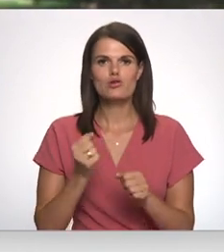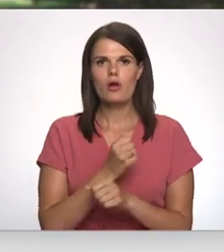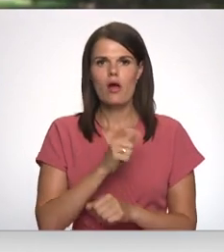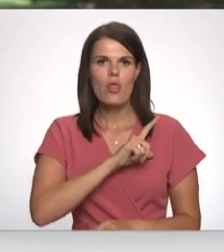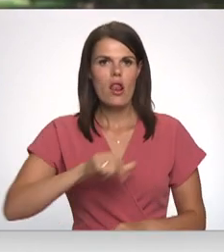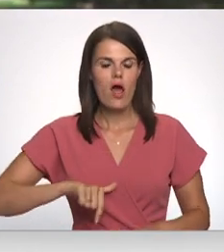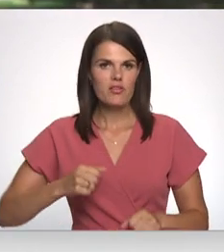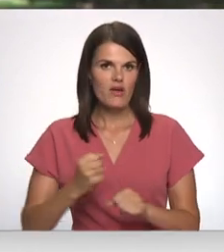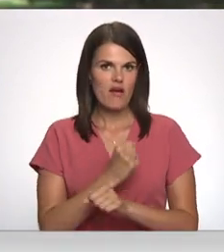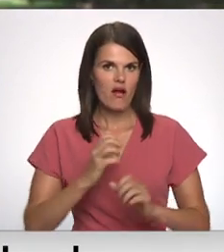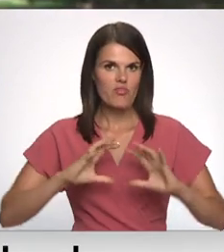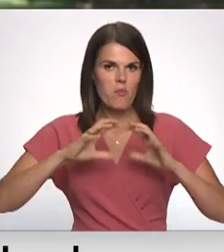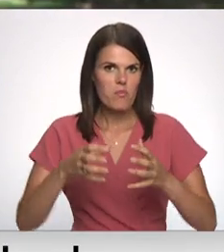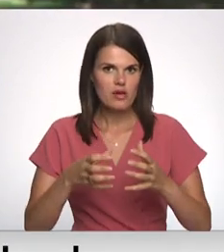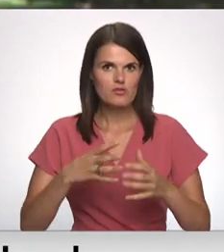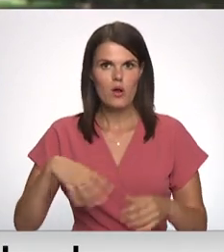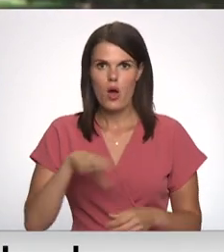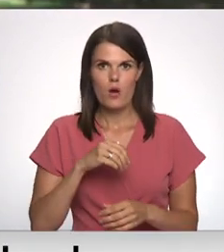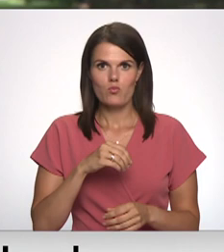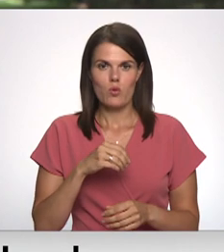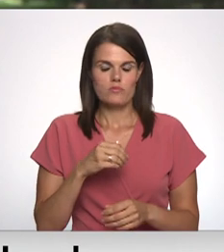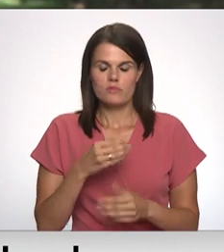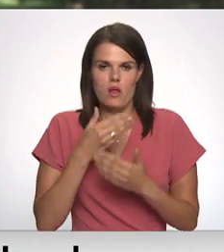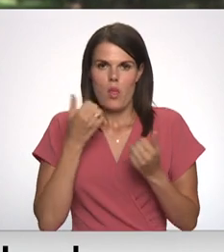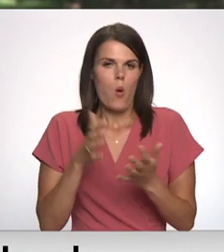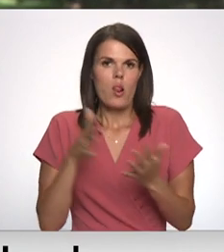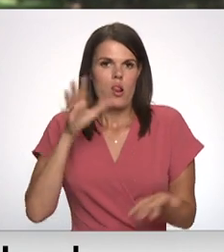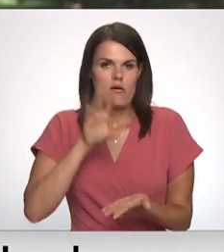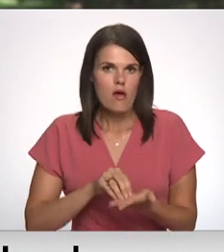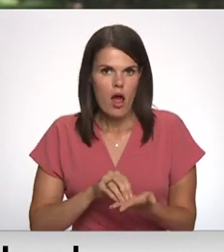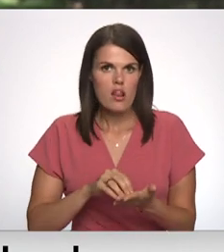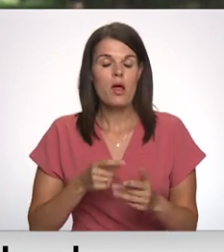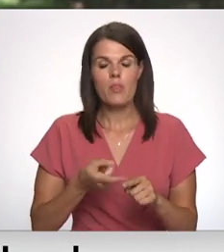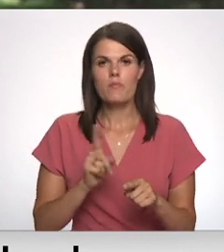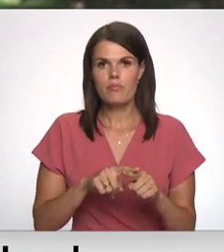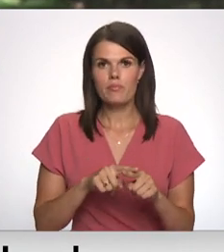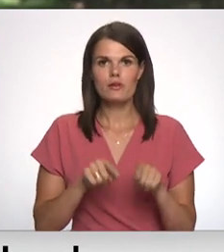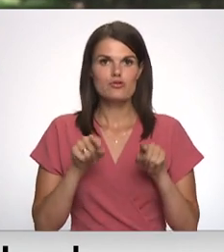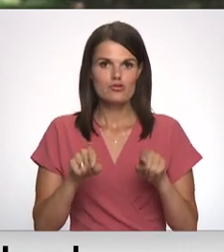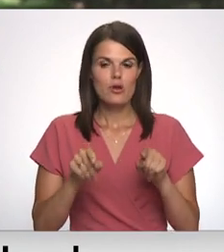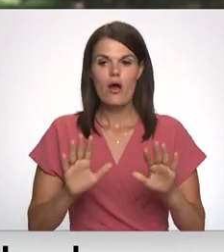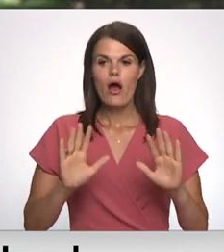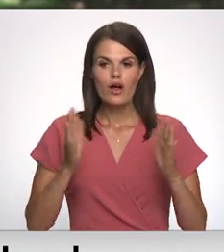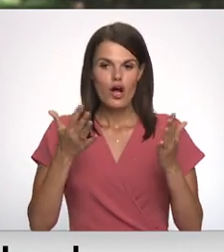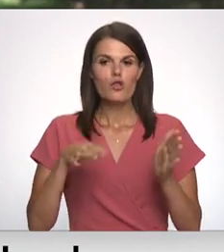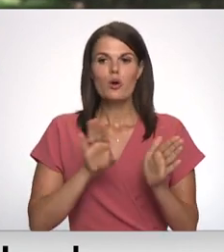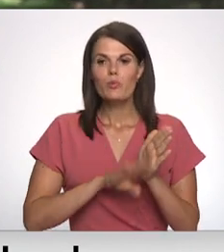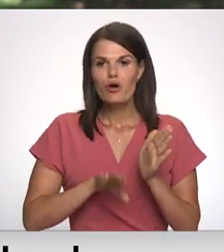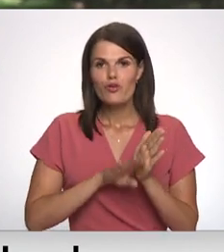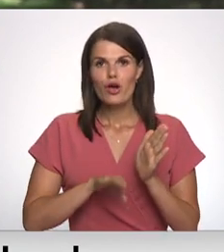Latvijā, mums nav bijusi liela. Un līdz ar to šajā gadījumā vienkārši